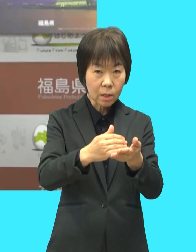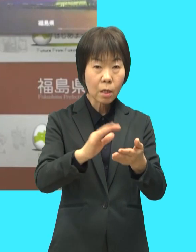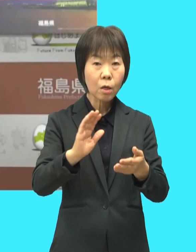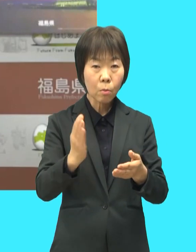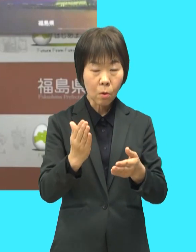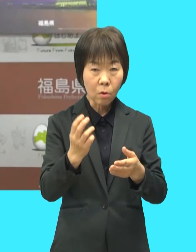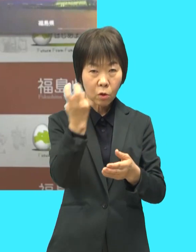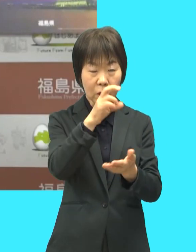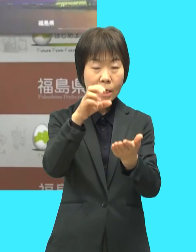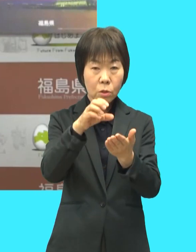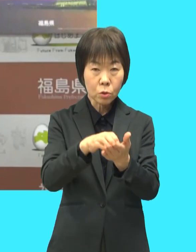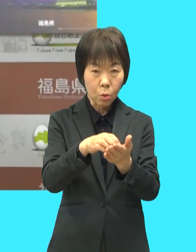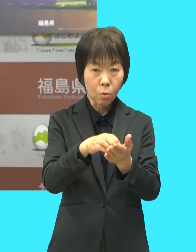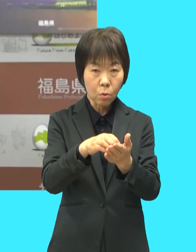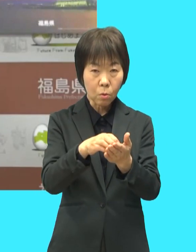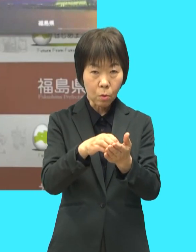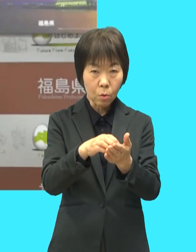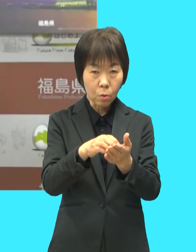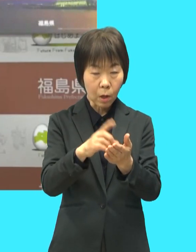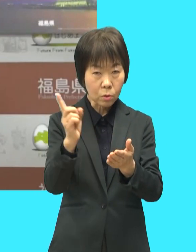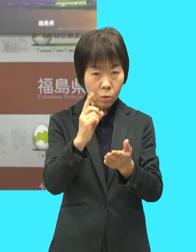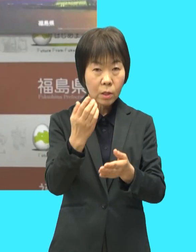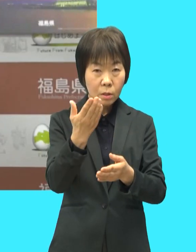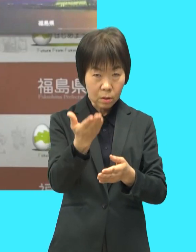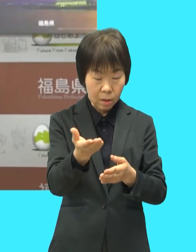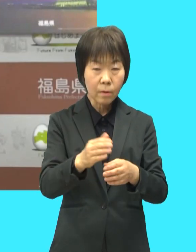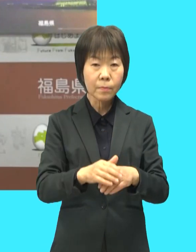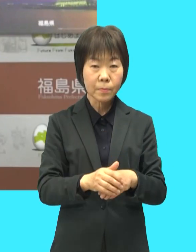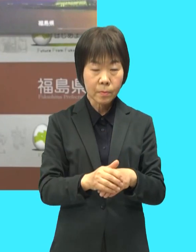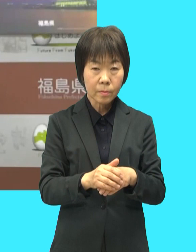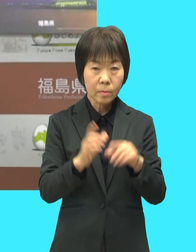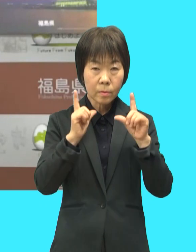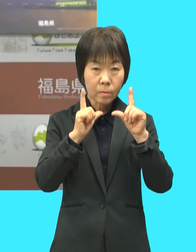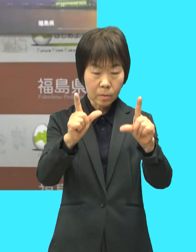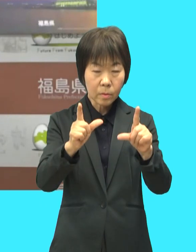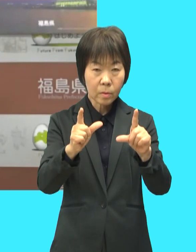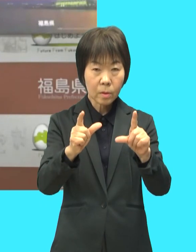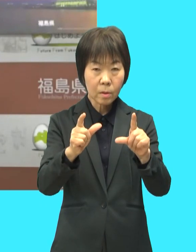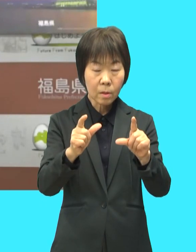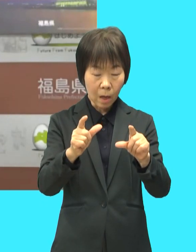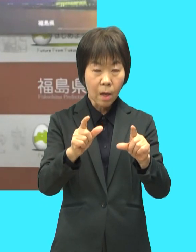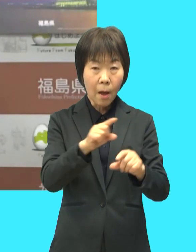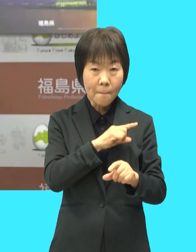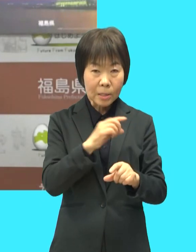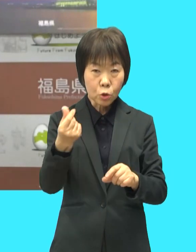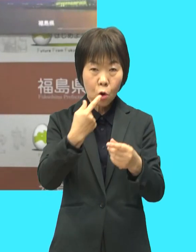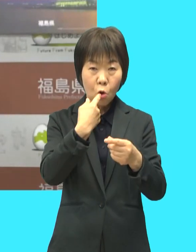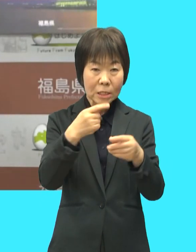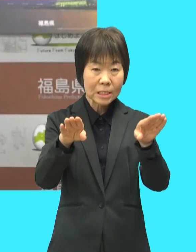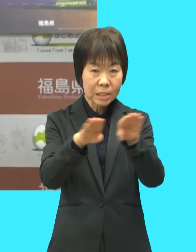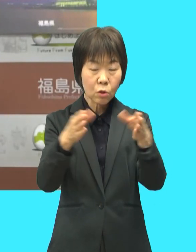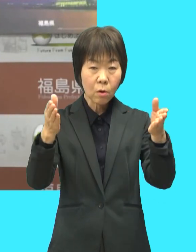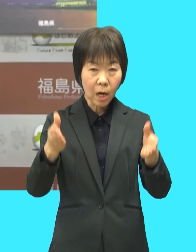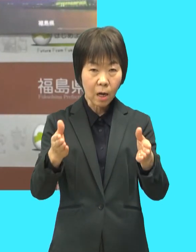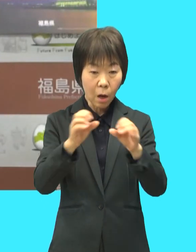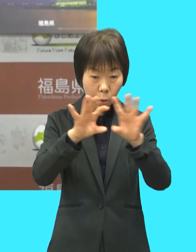その検証という部分ではどのようにこう見られていくか教えていただけますでしょうか。 まず土日の間ですね、さまざまな